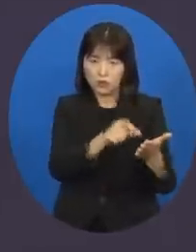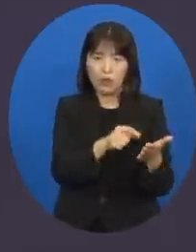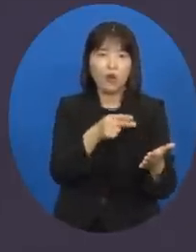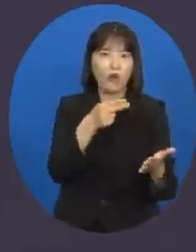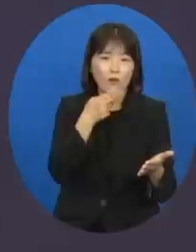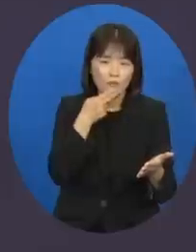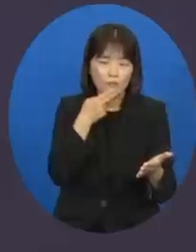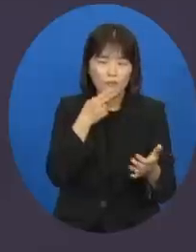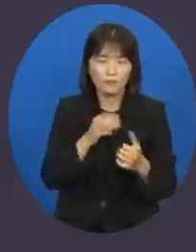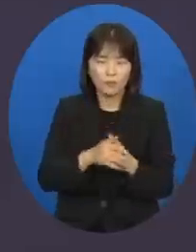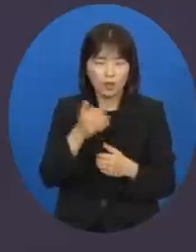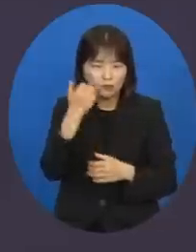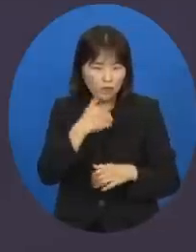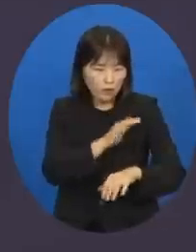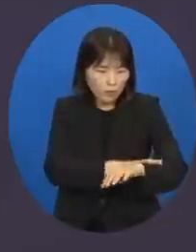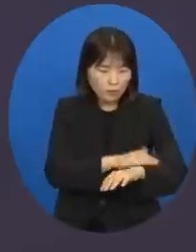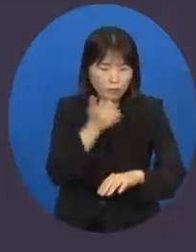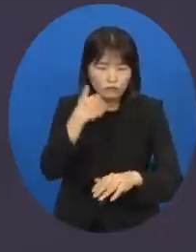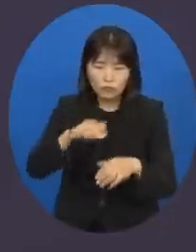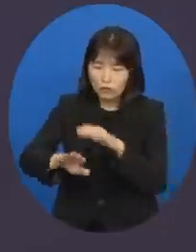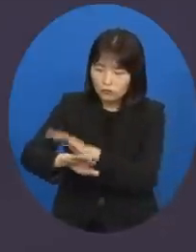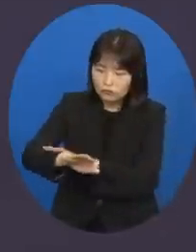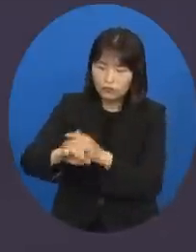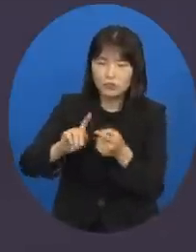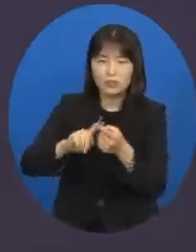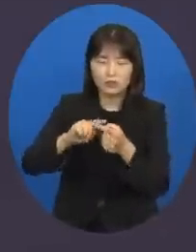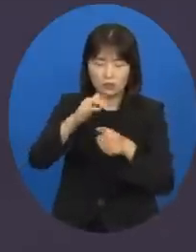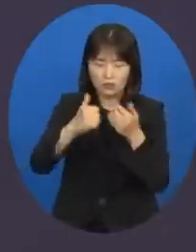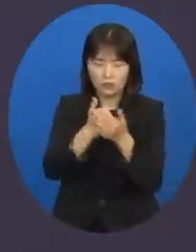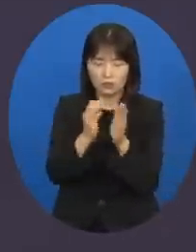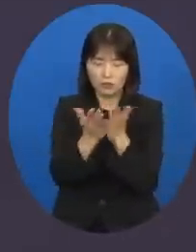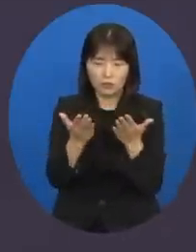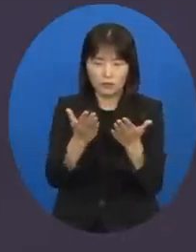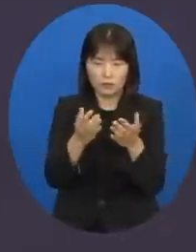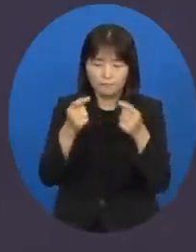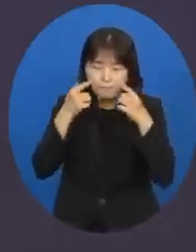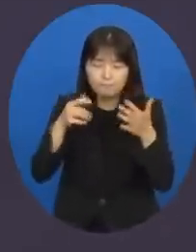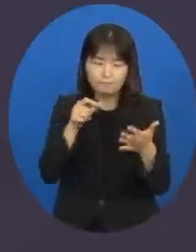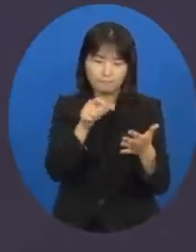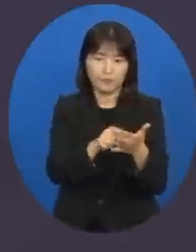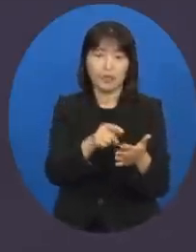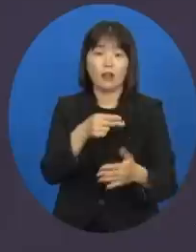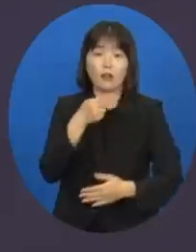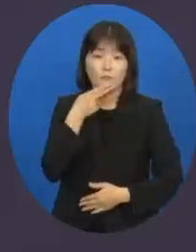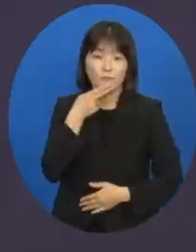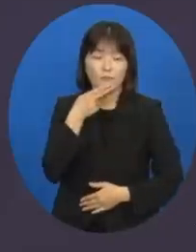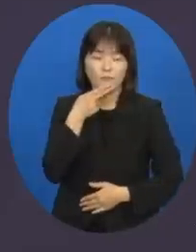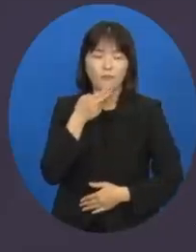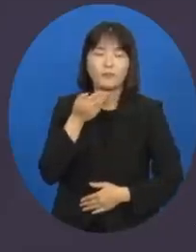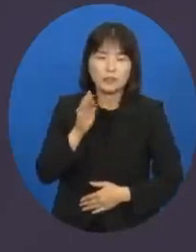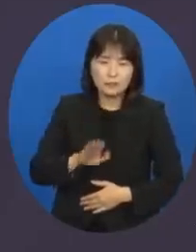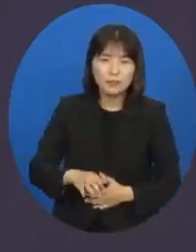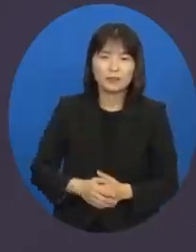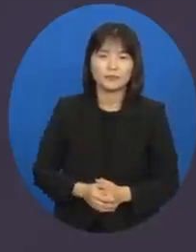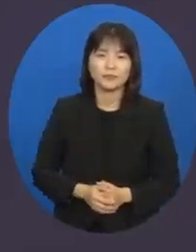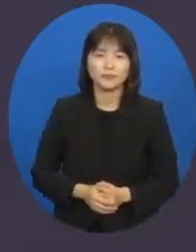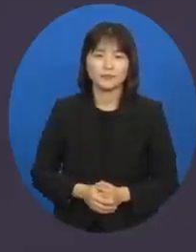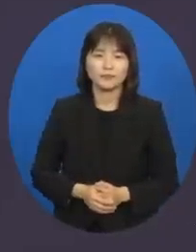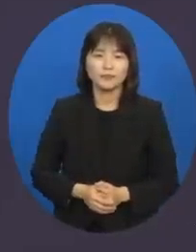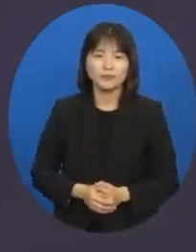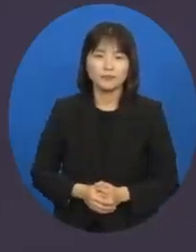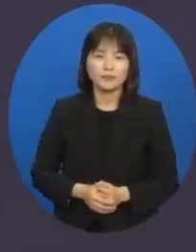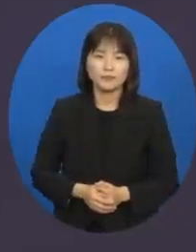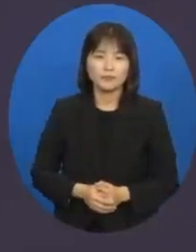누가 왼편에 있었고 누가 우편에 있었는지는 정확히 나와 있지는 않습니다만 그냥 편의상